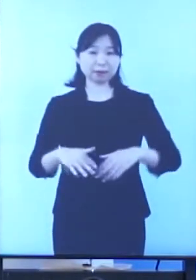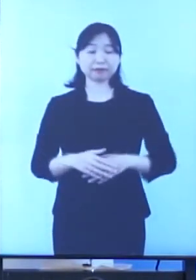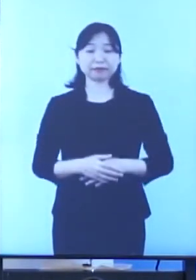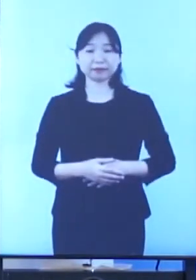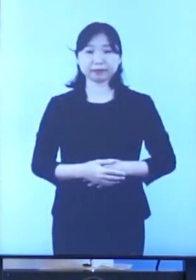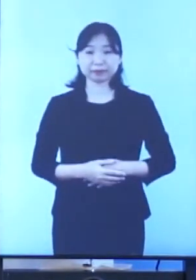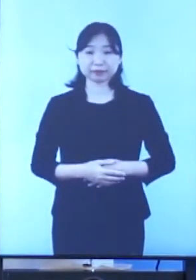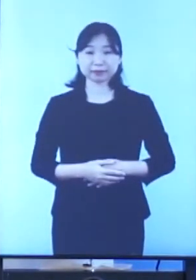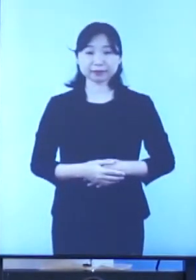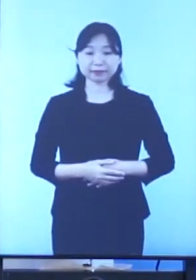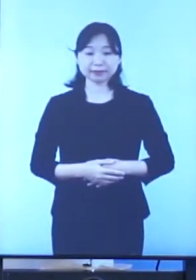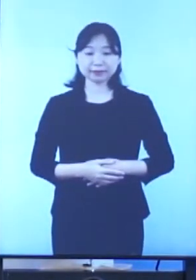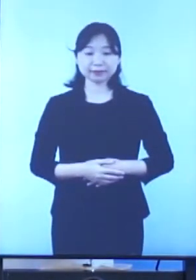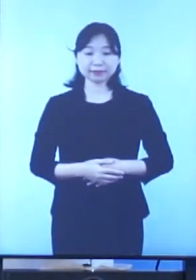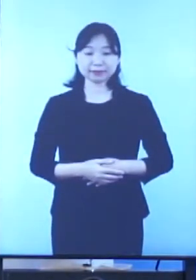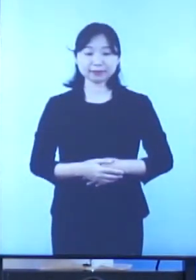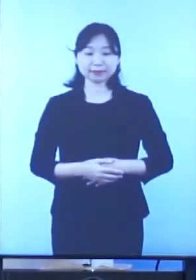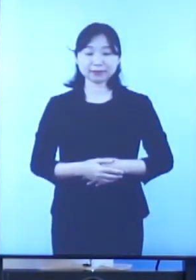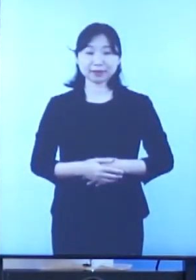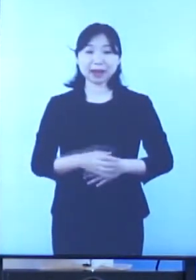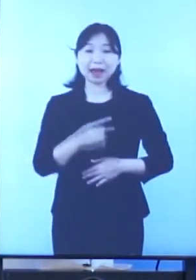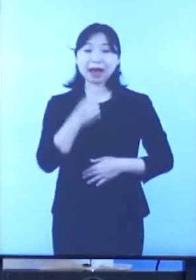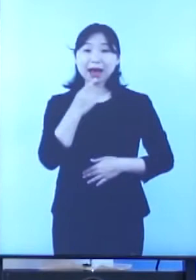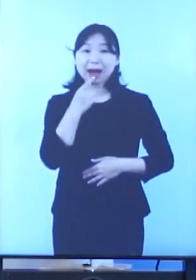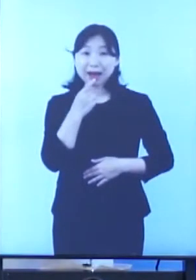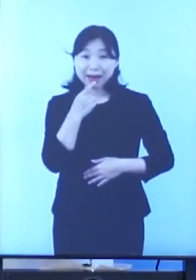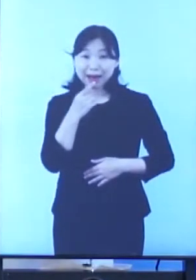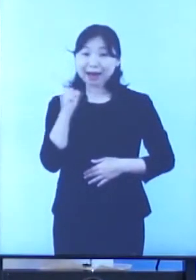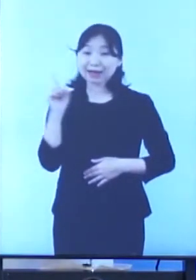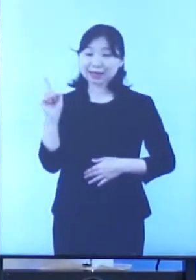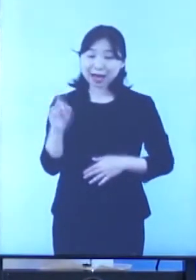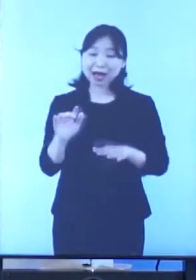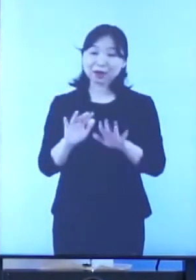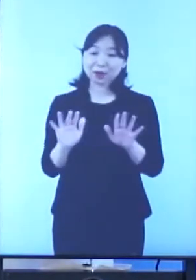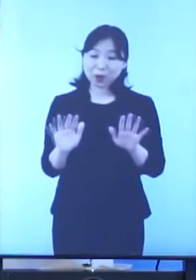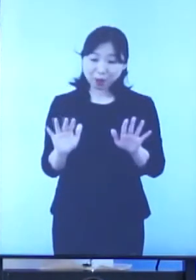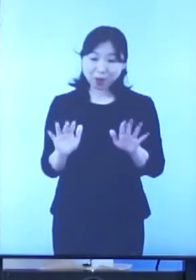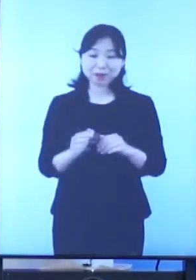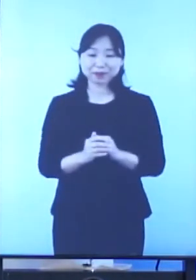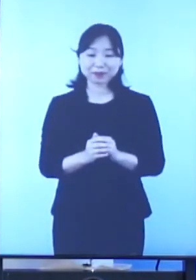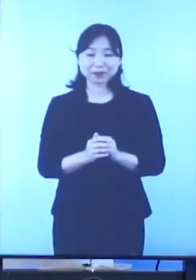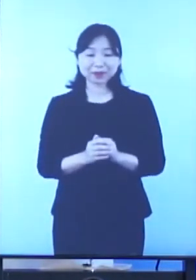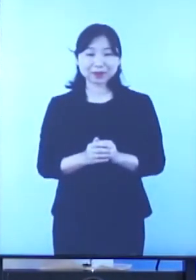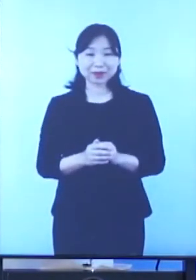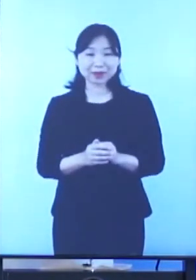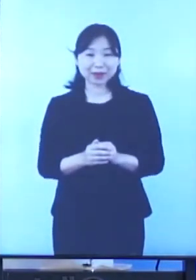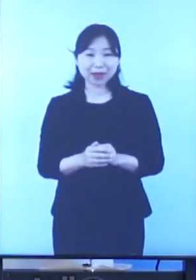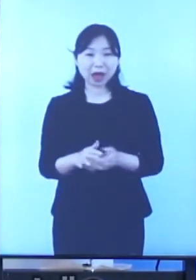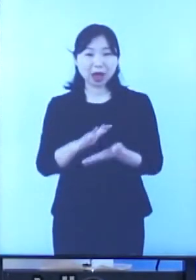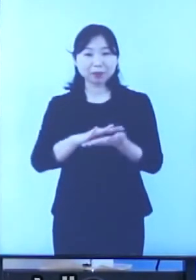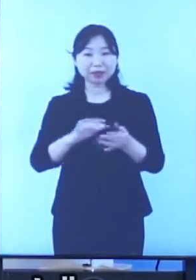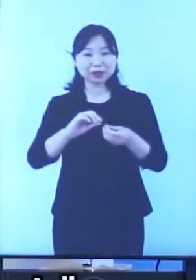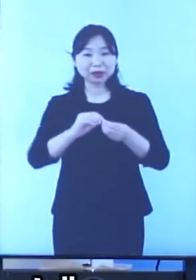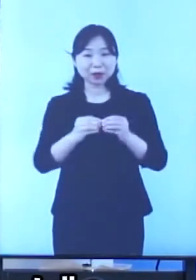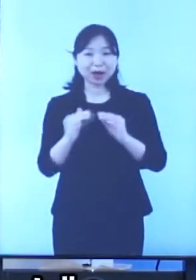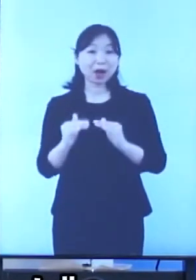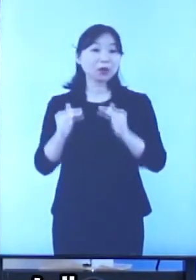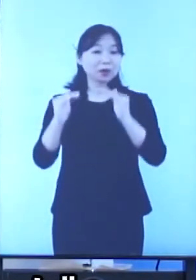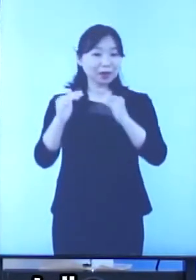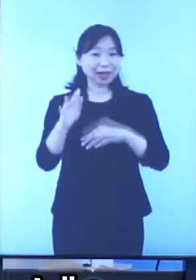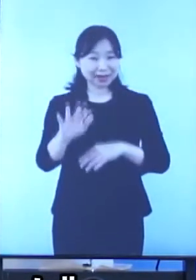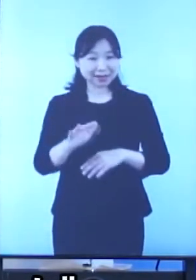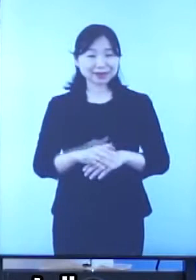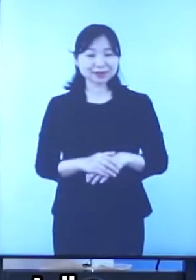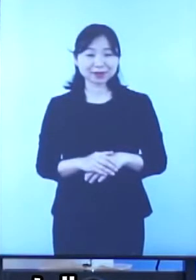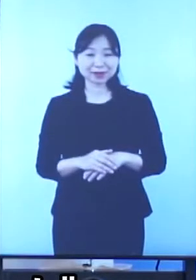ですね、赤が小児で、水色が大人ということですので、全般的に大人